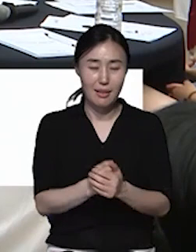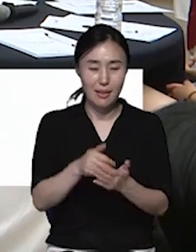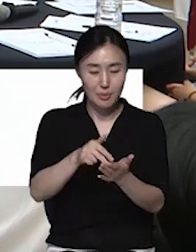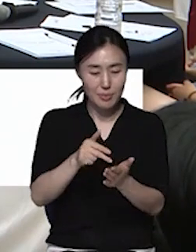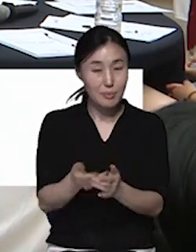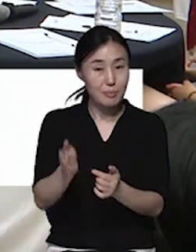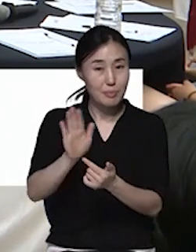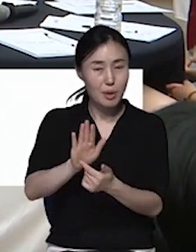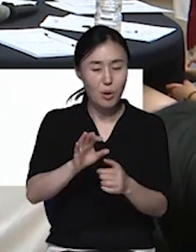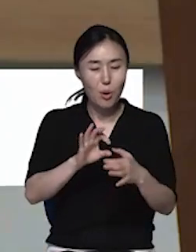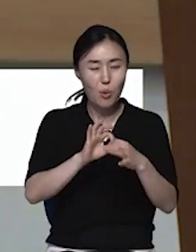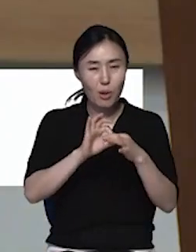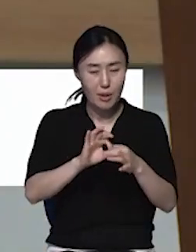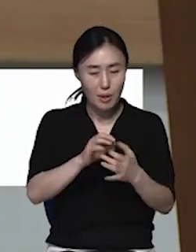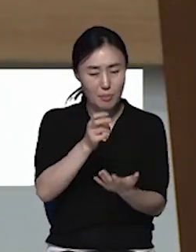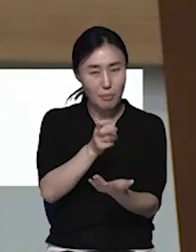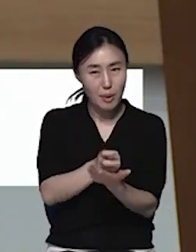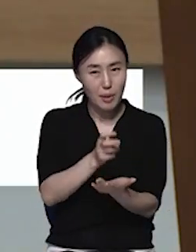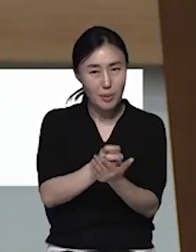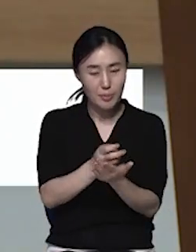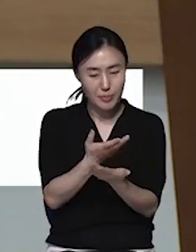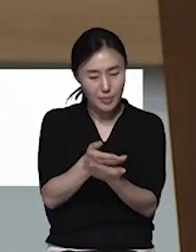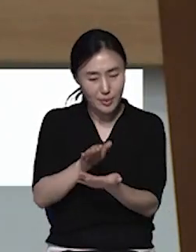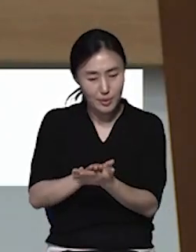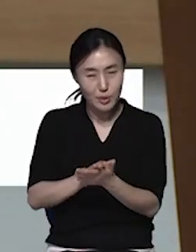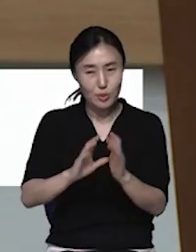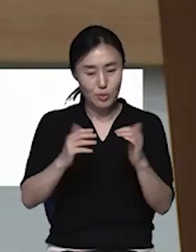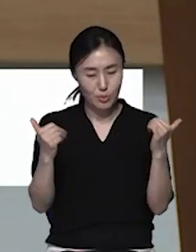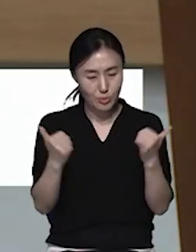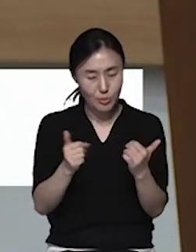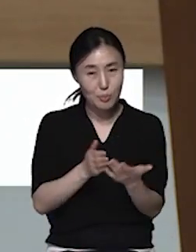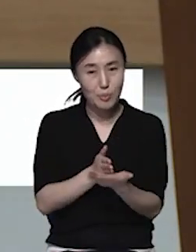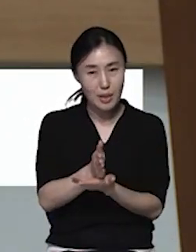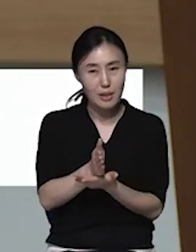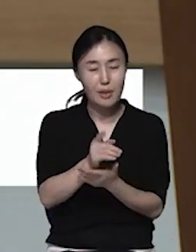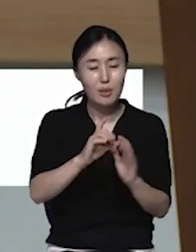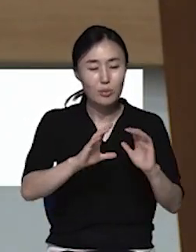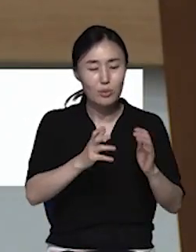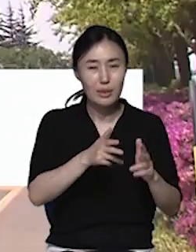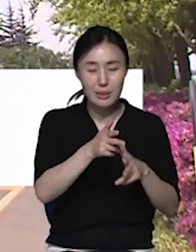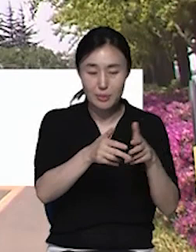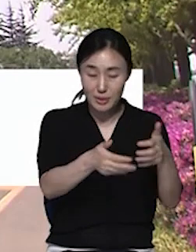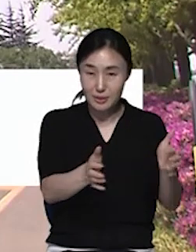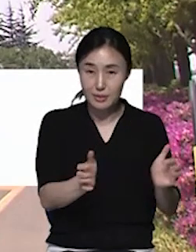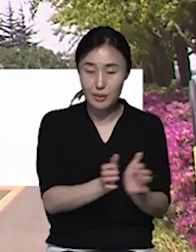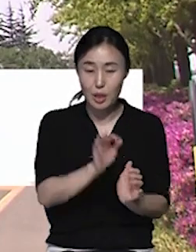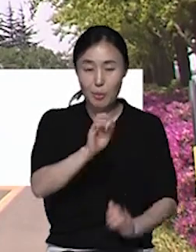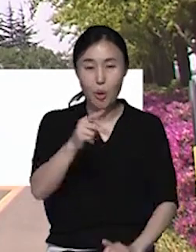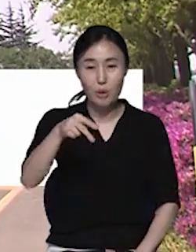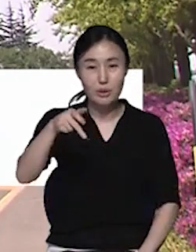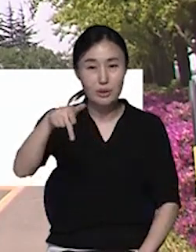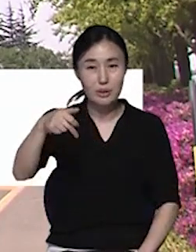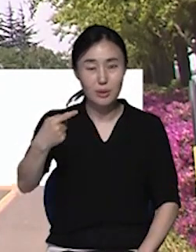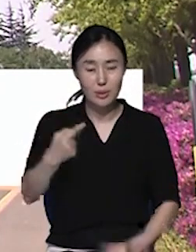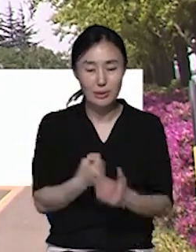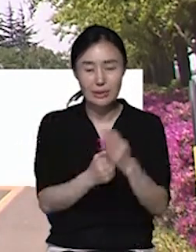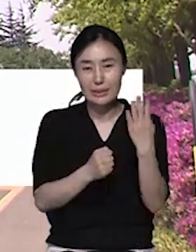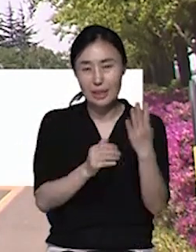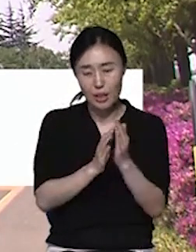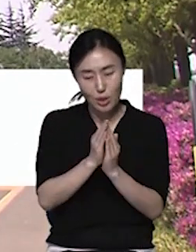내고 관련 법률 개정안이 어제 국무회의를 통과하면서 국가산단 동우한의 포스코에 4조 4천억 원